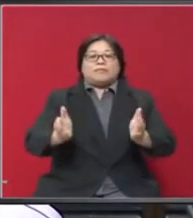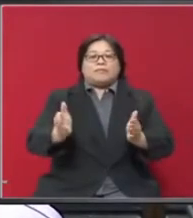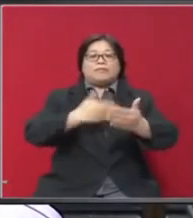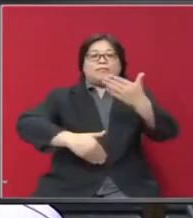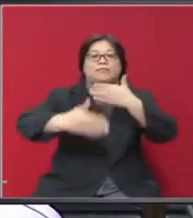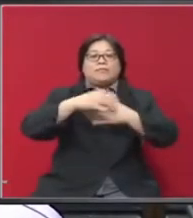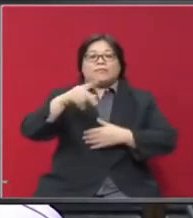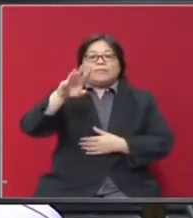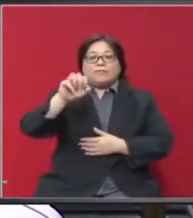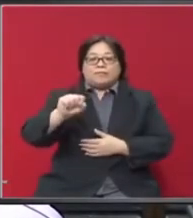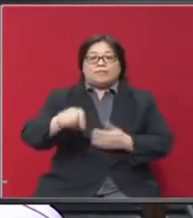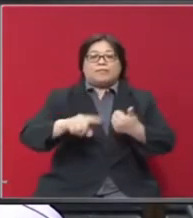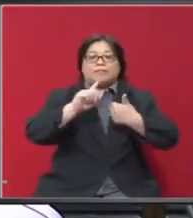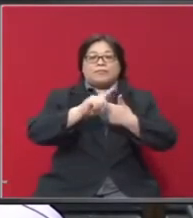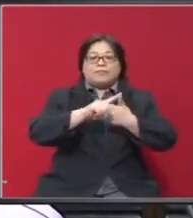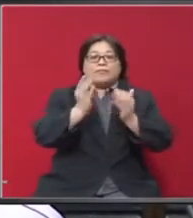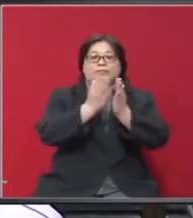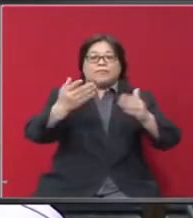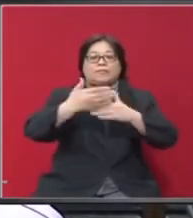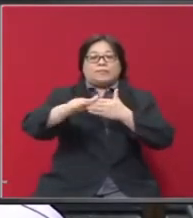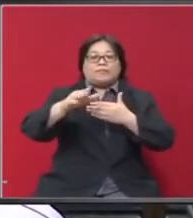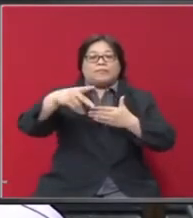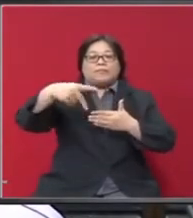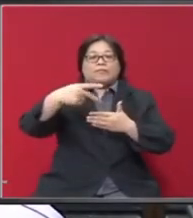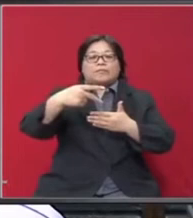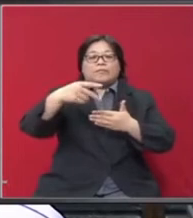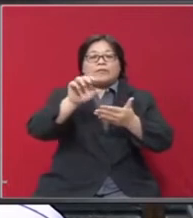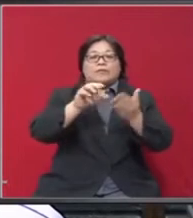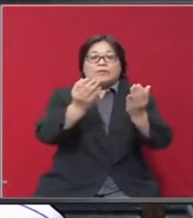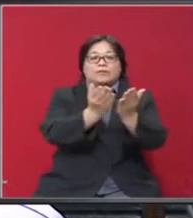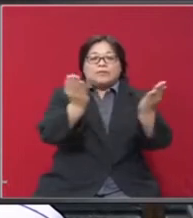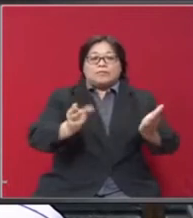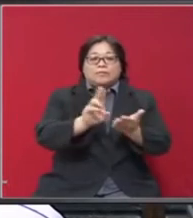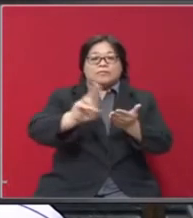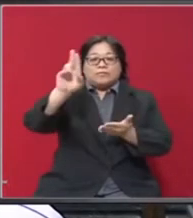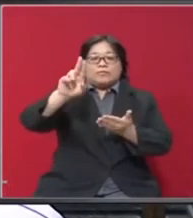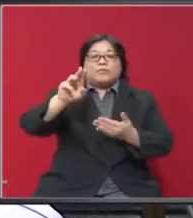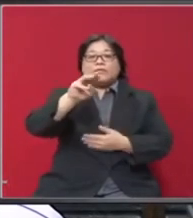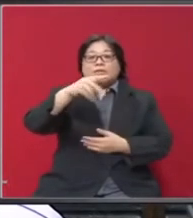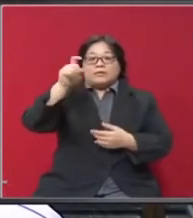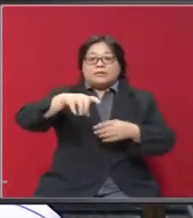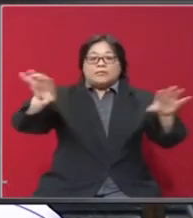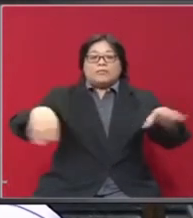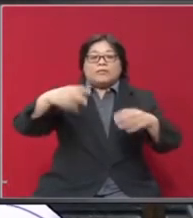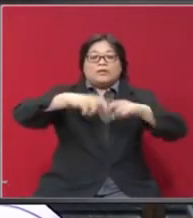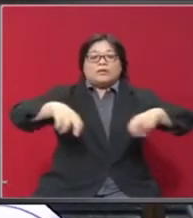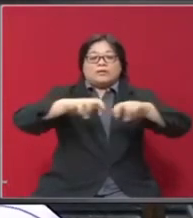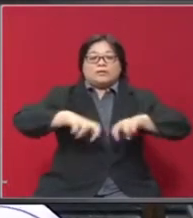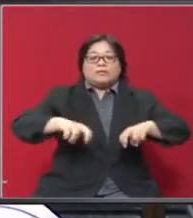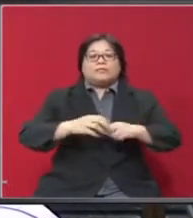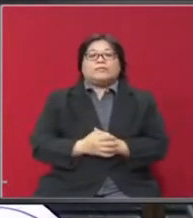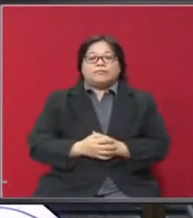kembali ke compass adalah Plaza pasca siswa zamod penyelidikan direbus di awam dan ephytis yang sedang